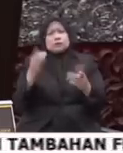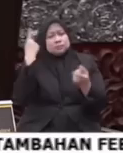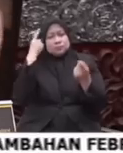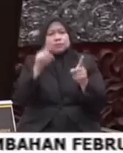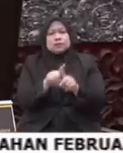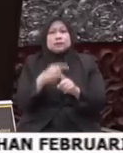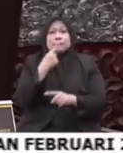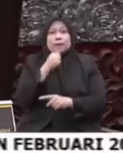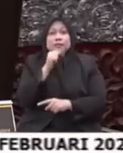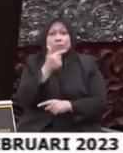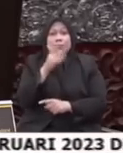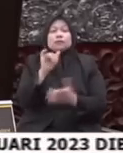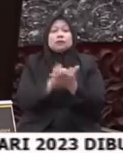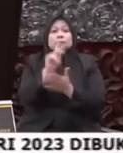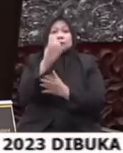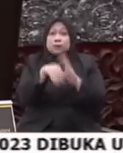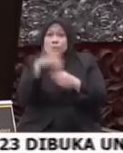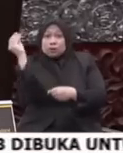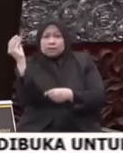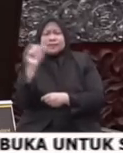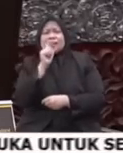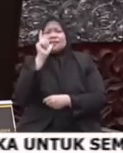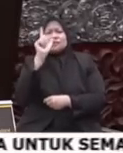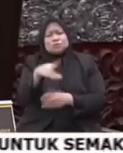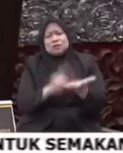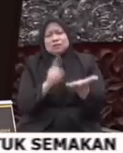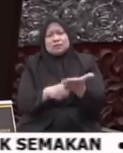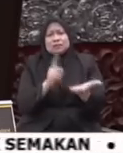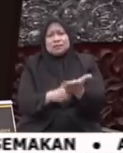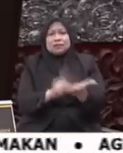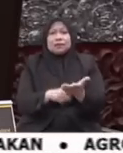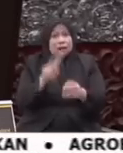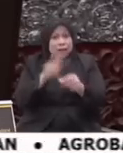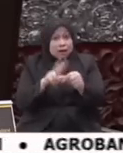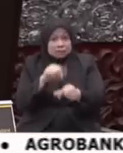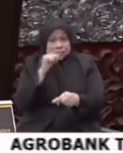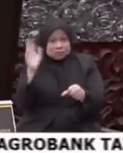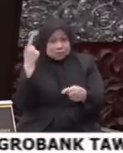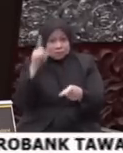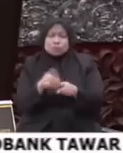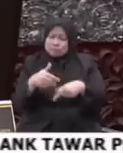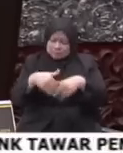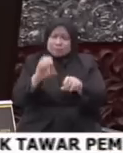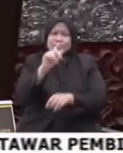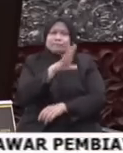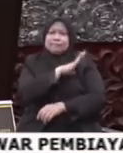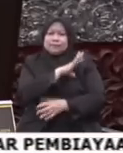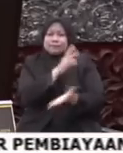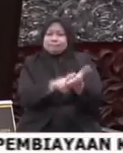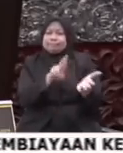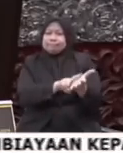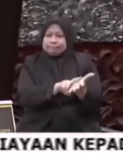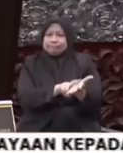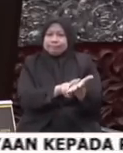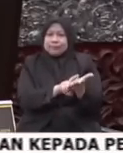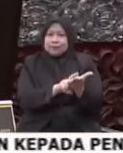Siapa yang tadi sudah terus kan di